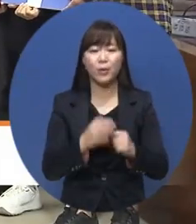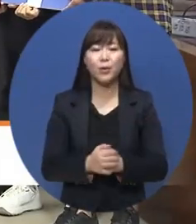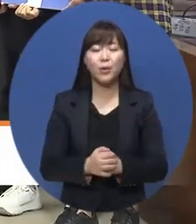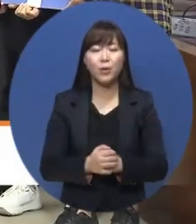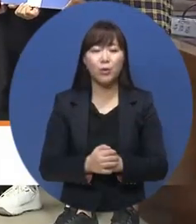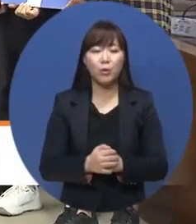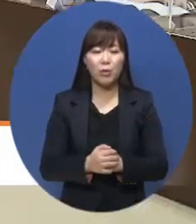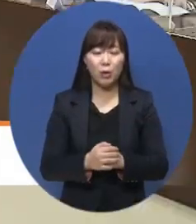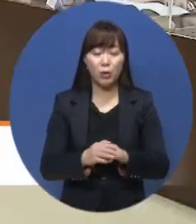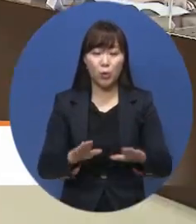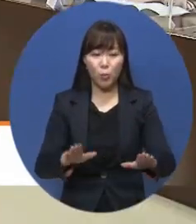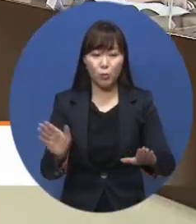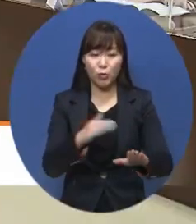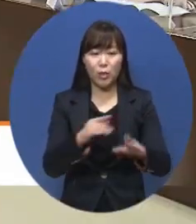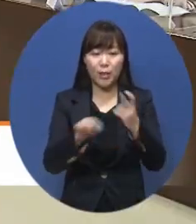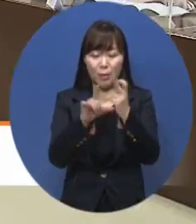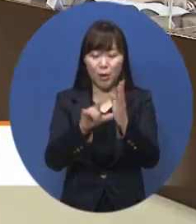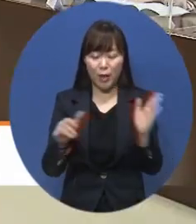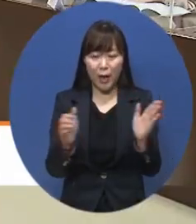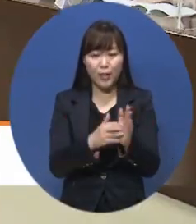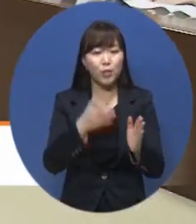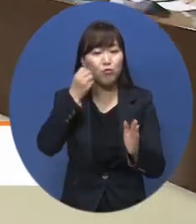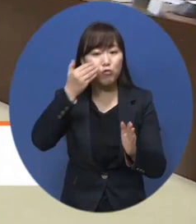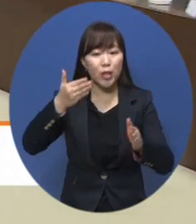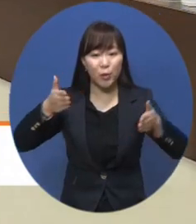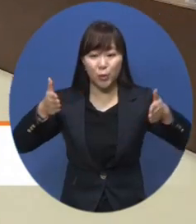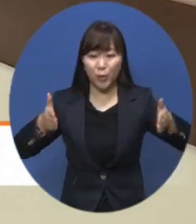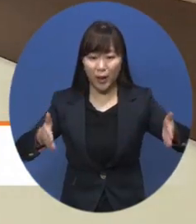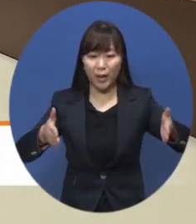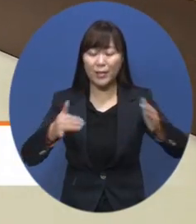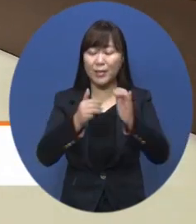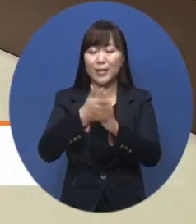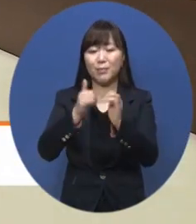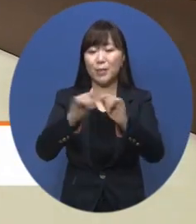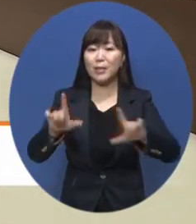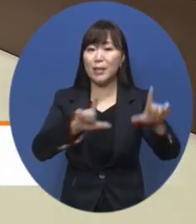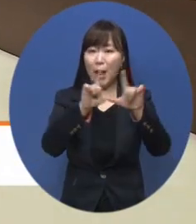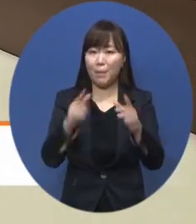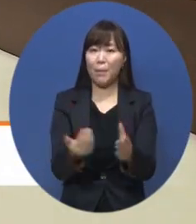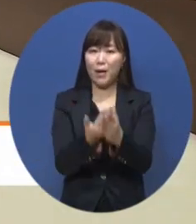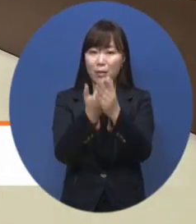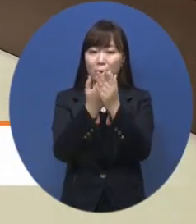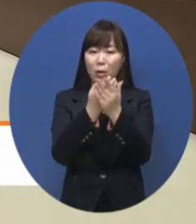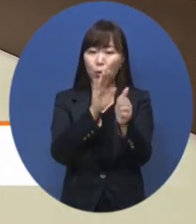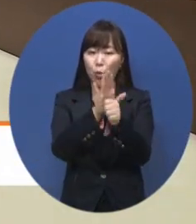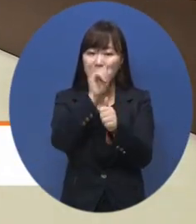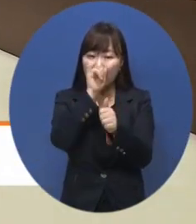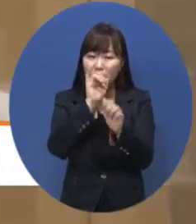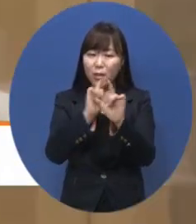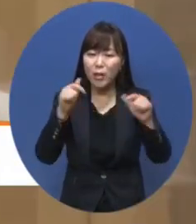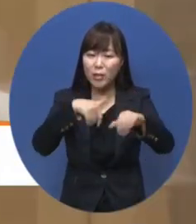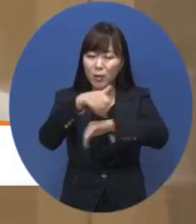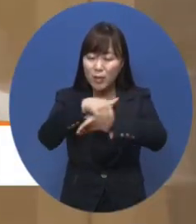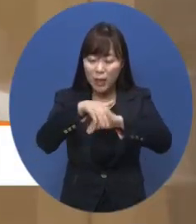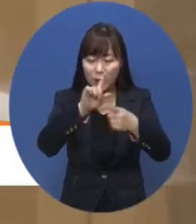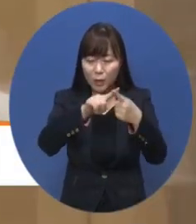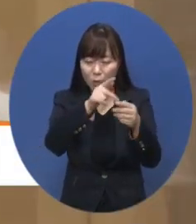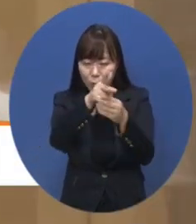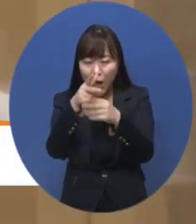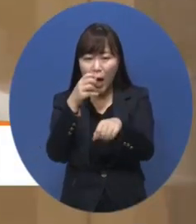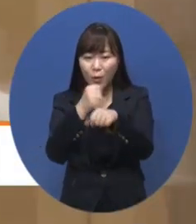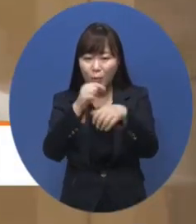이달부터 12월까지 9개월간 시민 삶의 질 향상에 도움이 되는 다양한 인고 정책을 취재하고